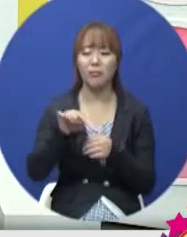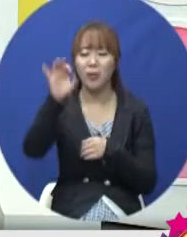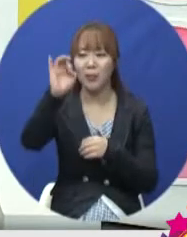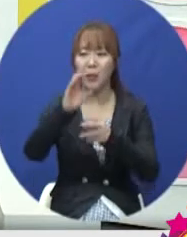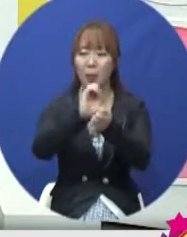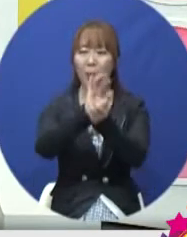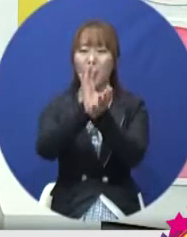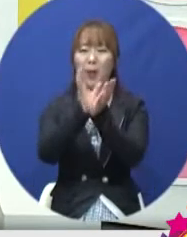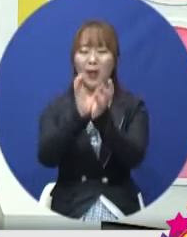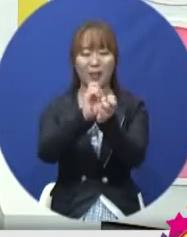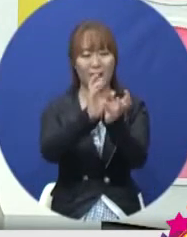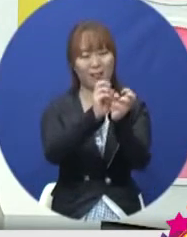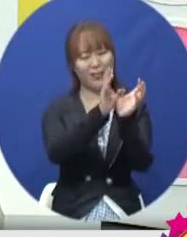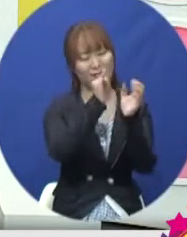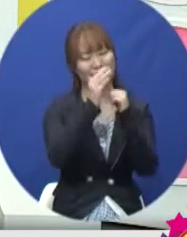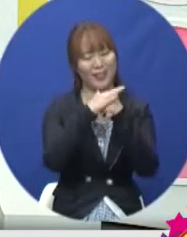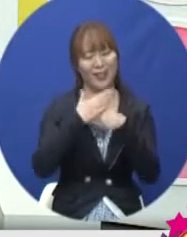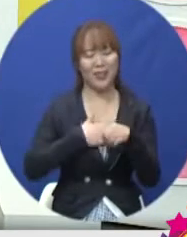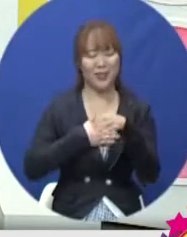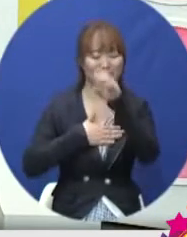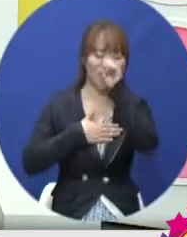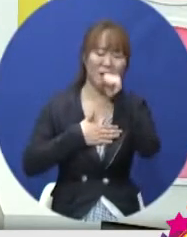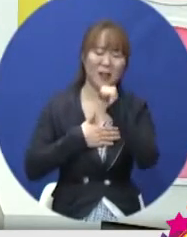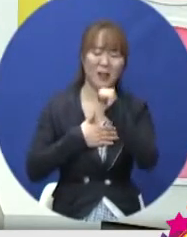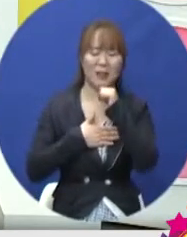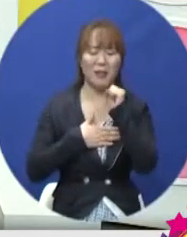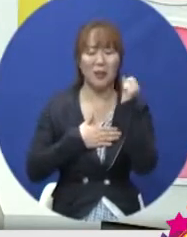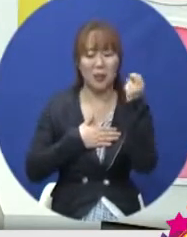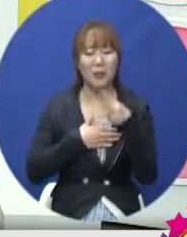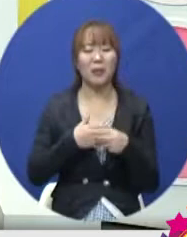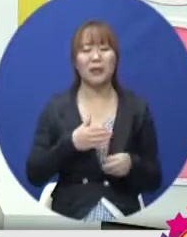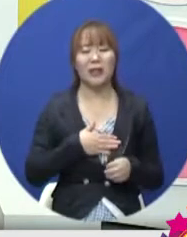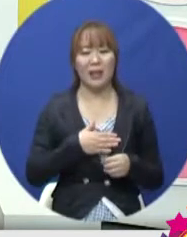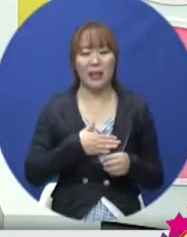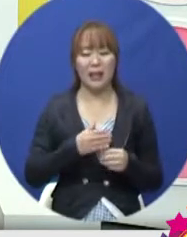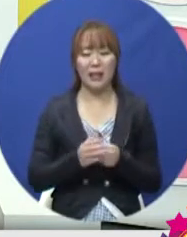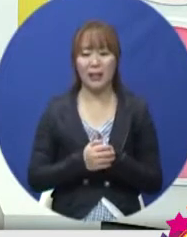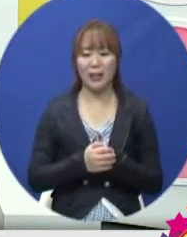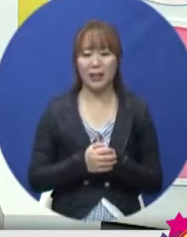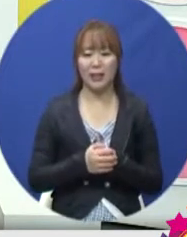꽃이 피니까 그 기분이 좋잖아요. 그리고 저가